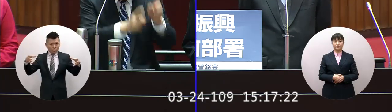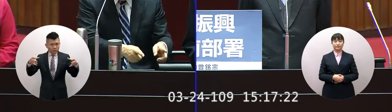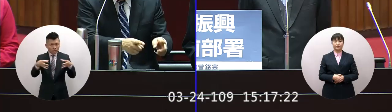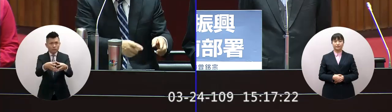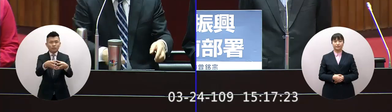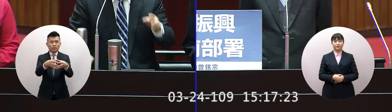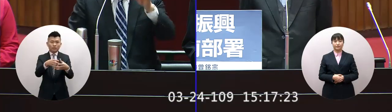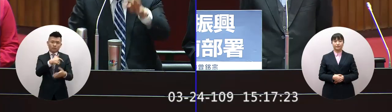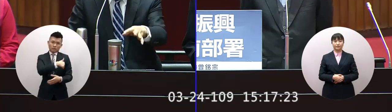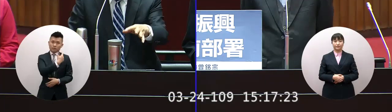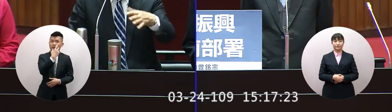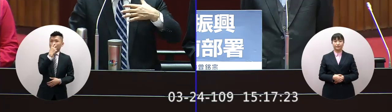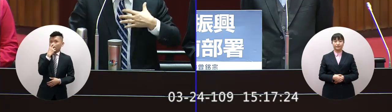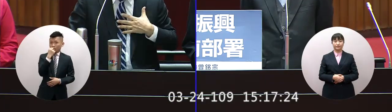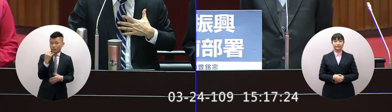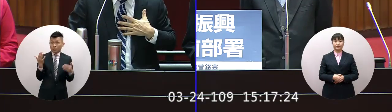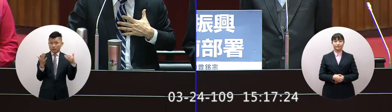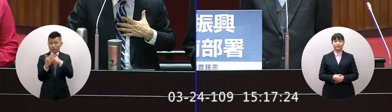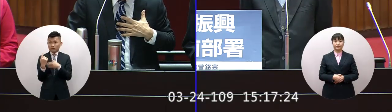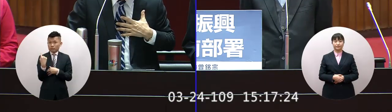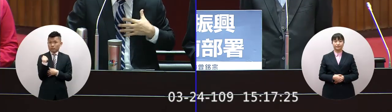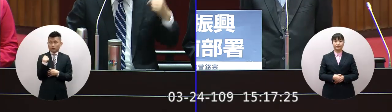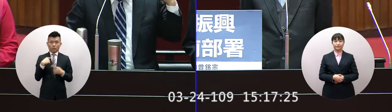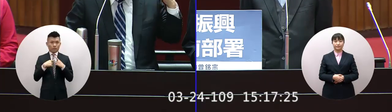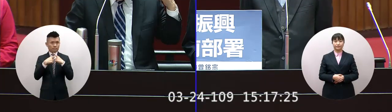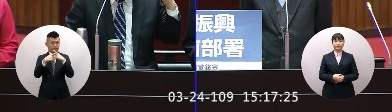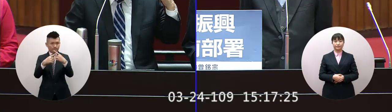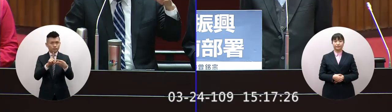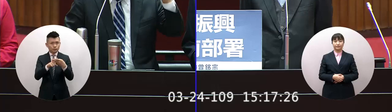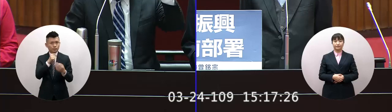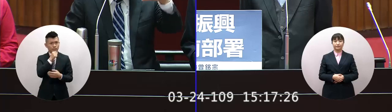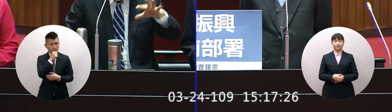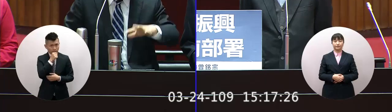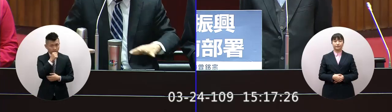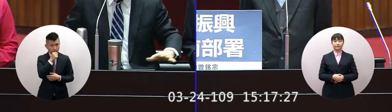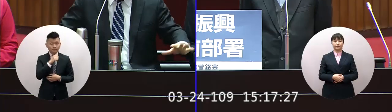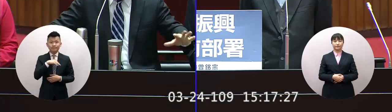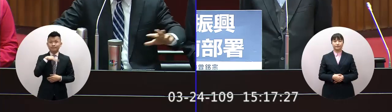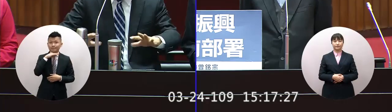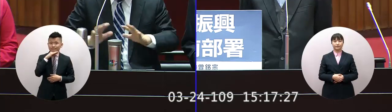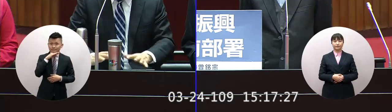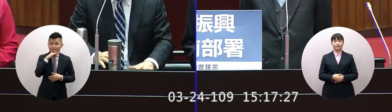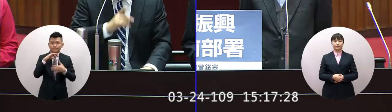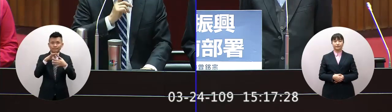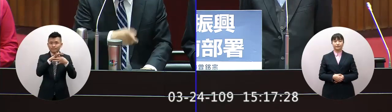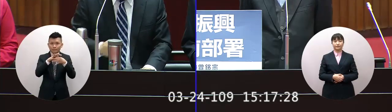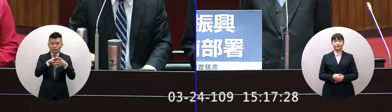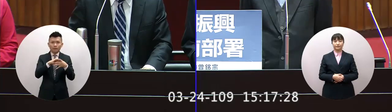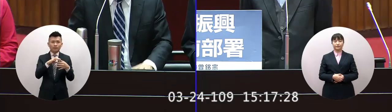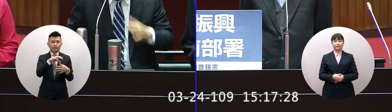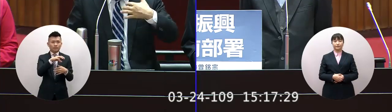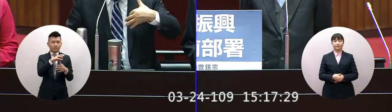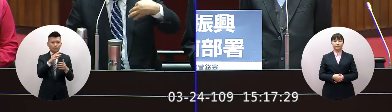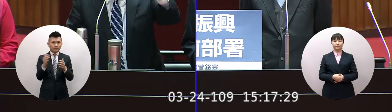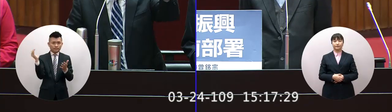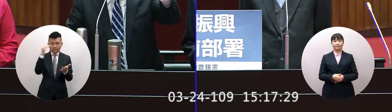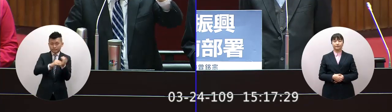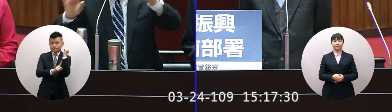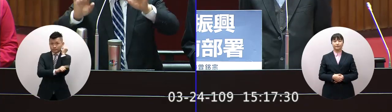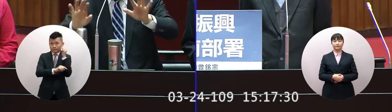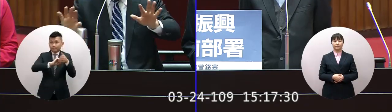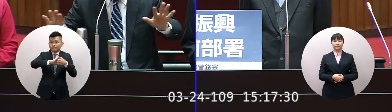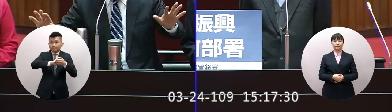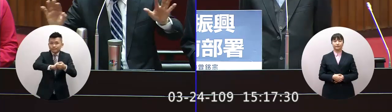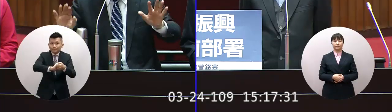六礼拜到昨。我亲自去主持，等下，这些相关者最后啦排版会公